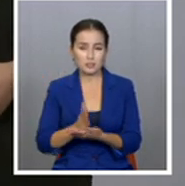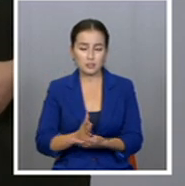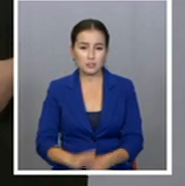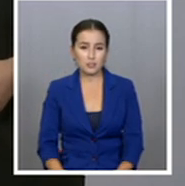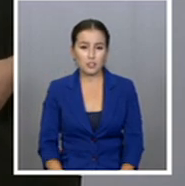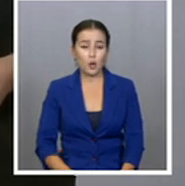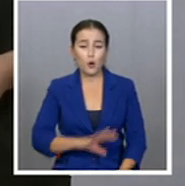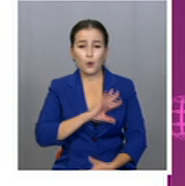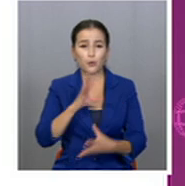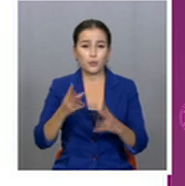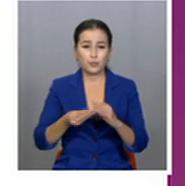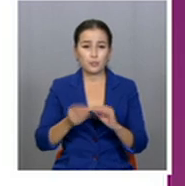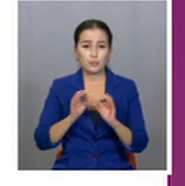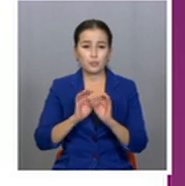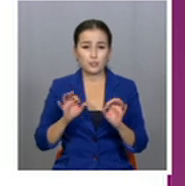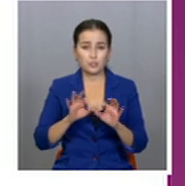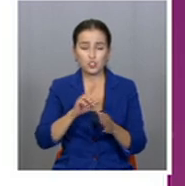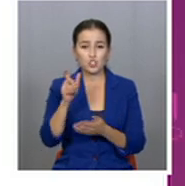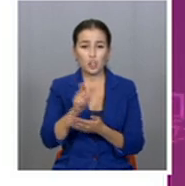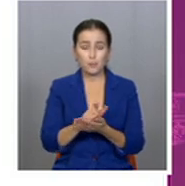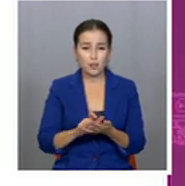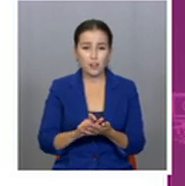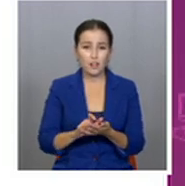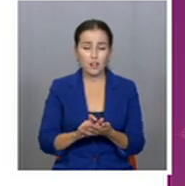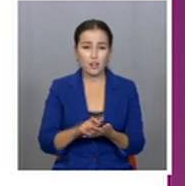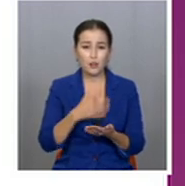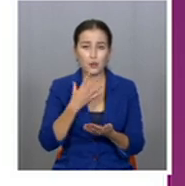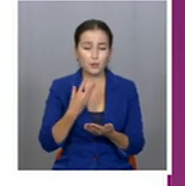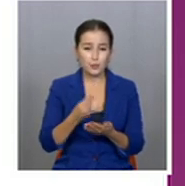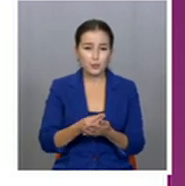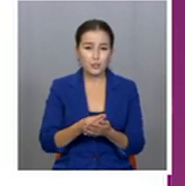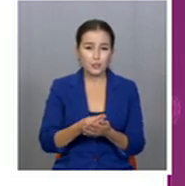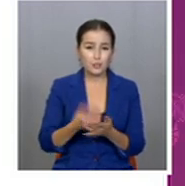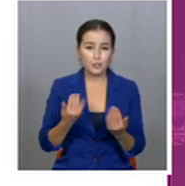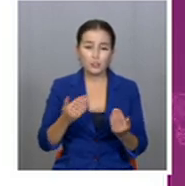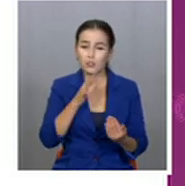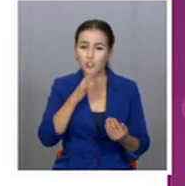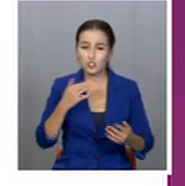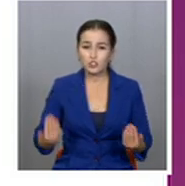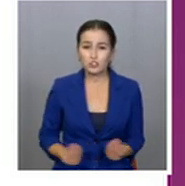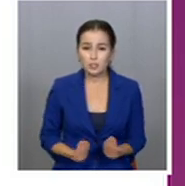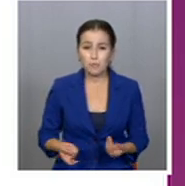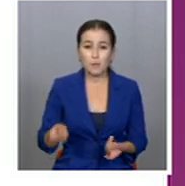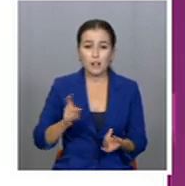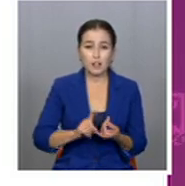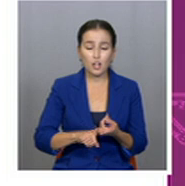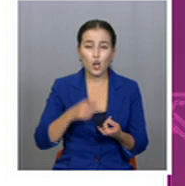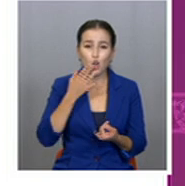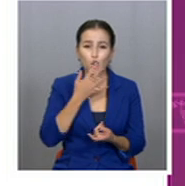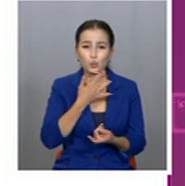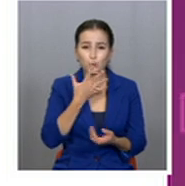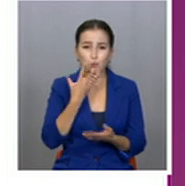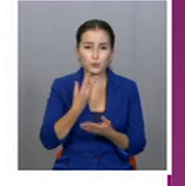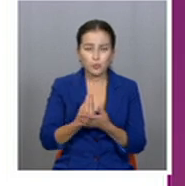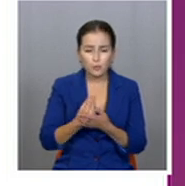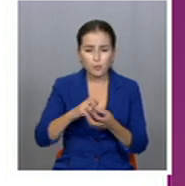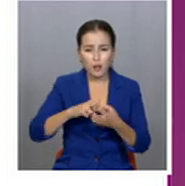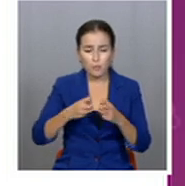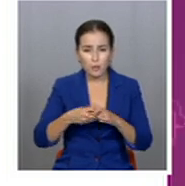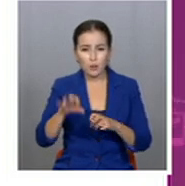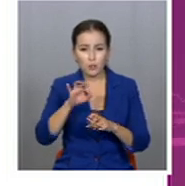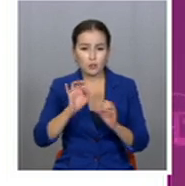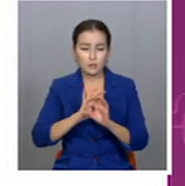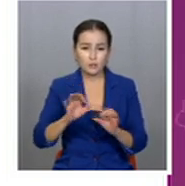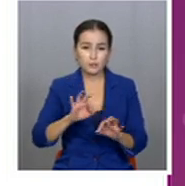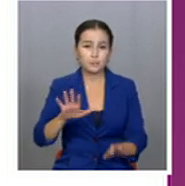келе, шығармадағы көтерілген мәселелерді өмірмен байланыстырып, ұлттық мүдде тұрғысынан аштық. Автор